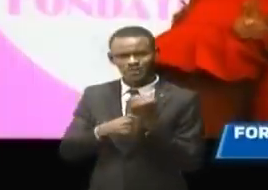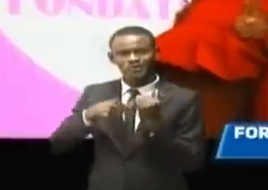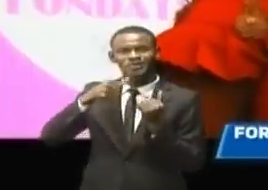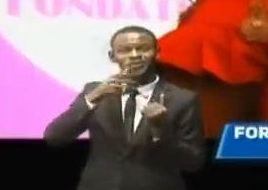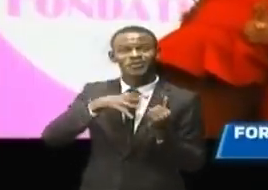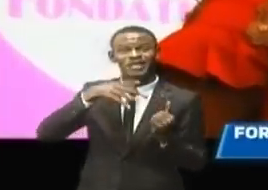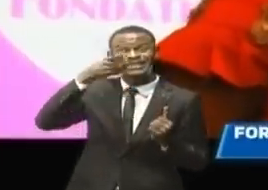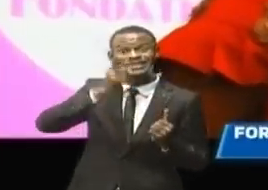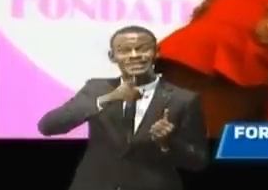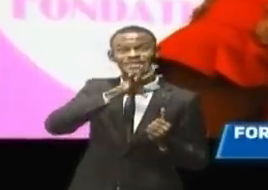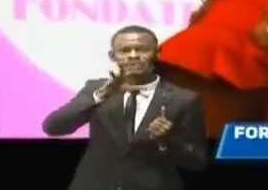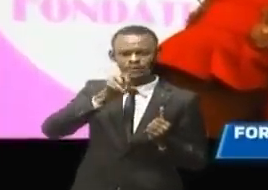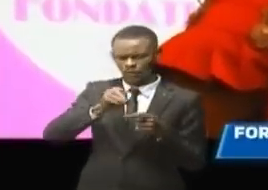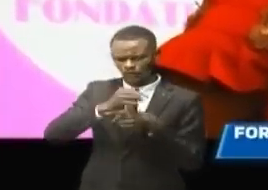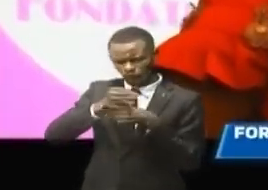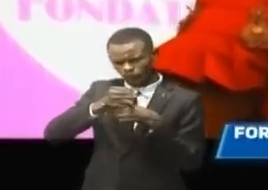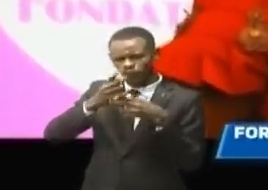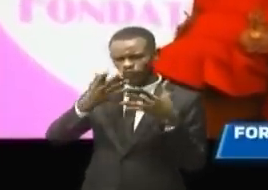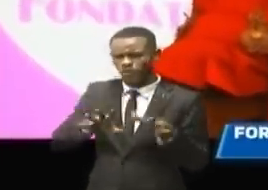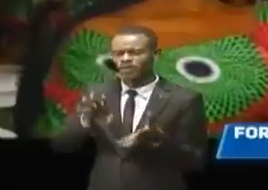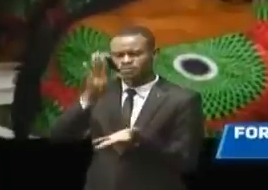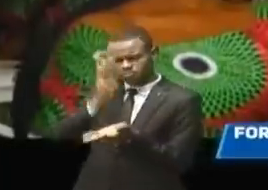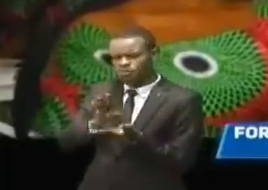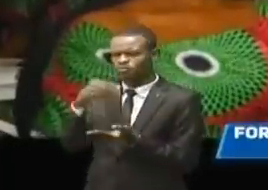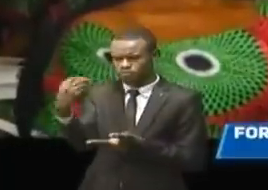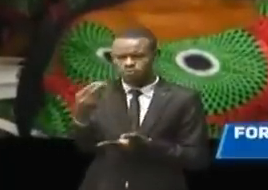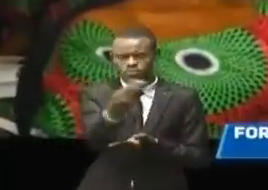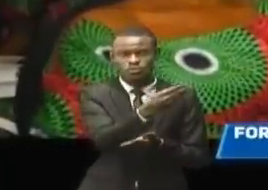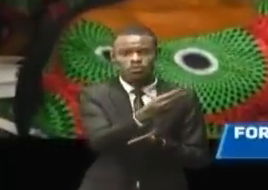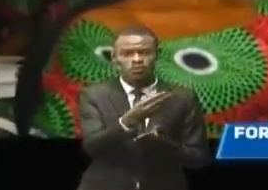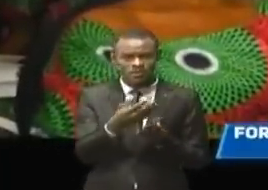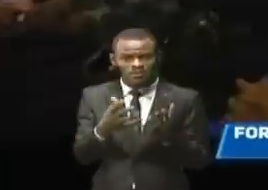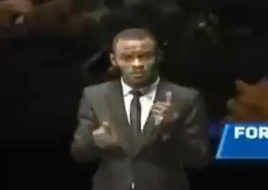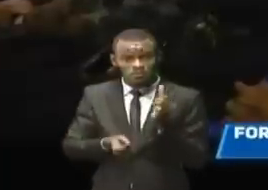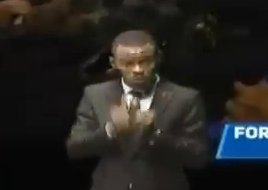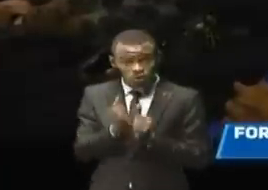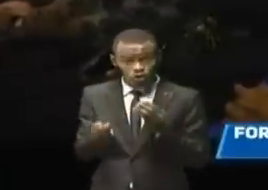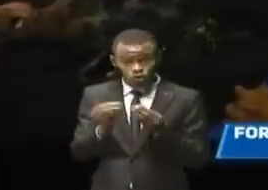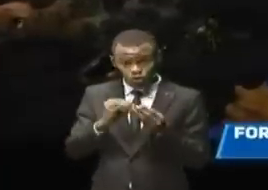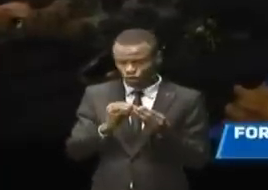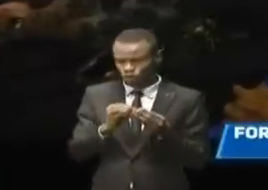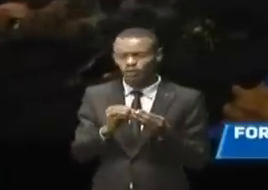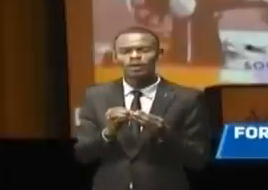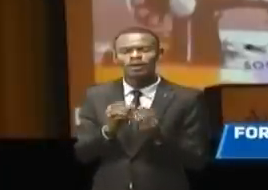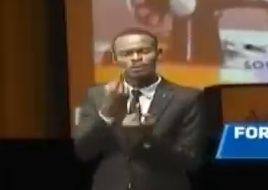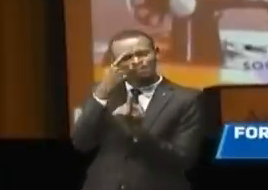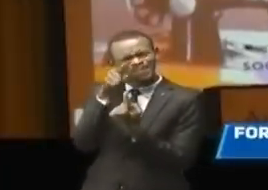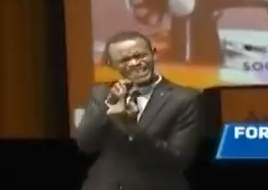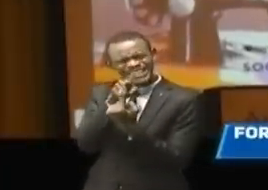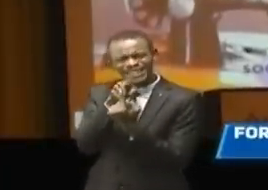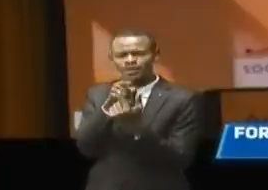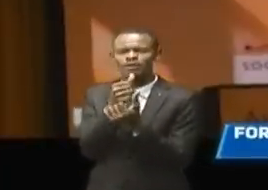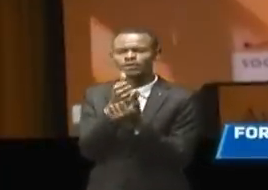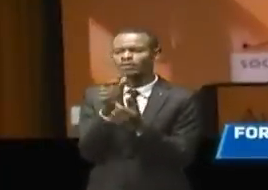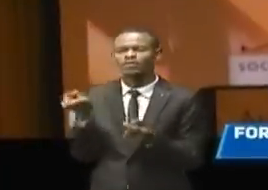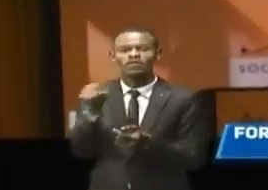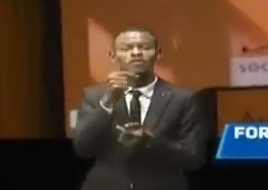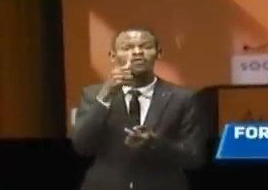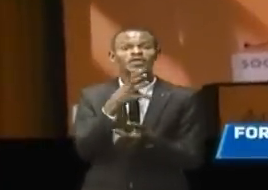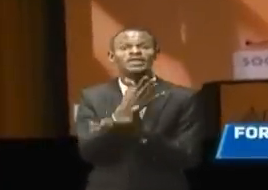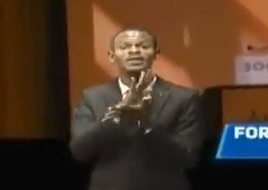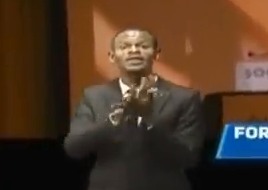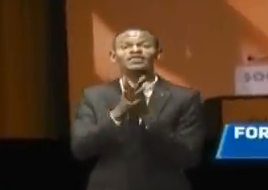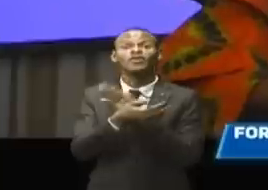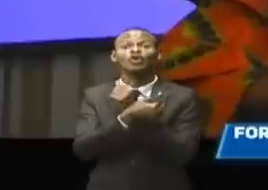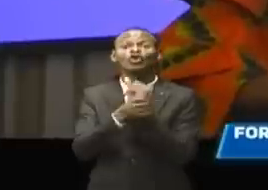lauréates. L'encadrement et la formation des femmes et jeunes filles en milieu rural pour une bonne auto-prise en charge en vue de jouer un rôle prépondérant